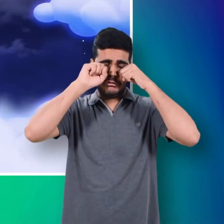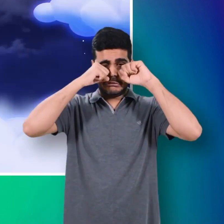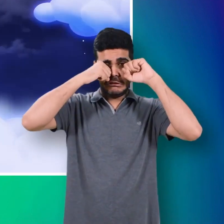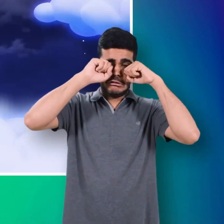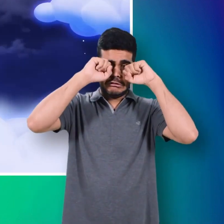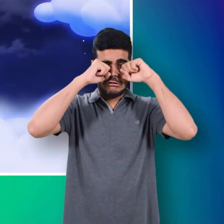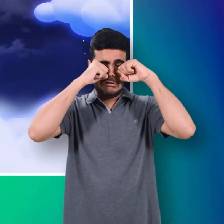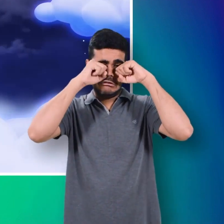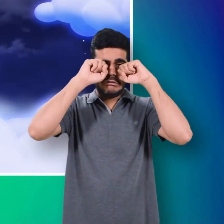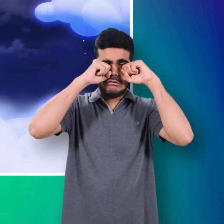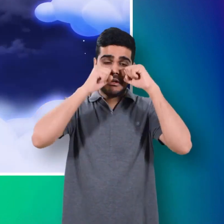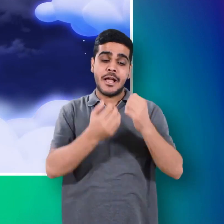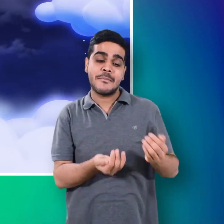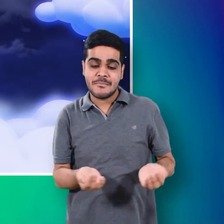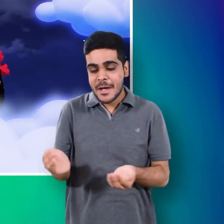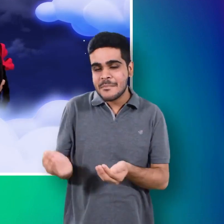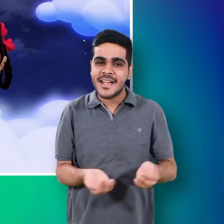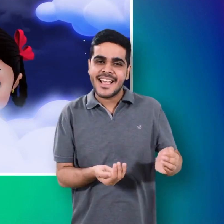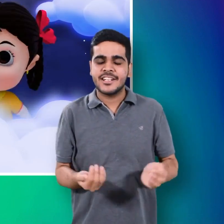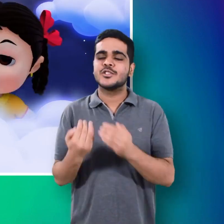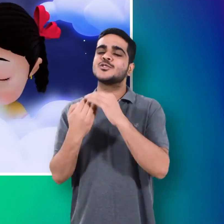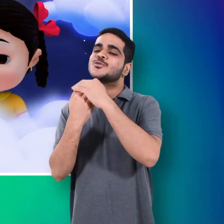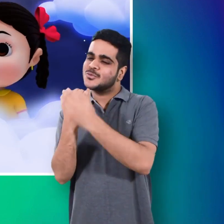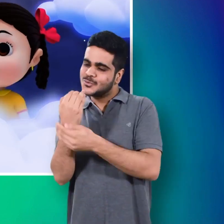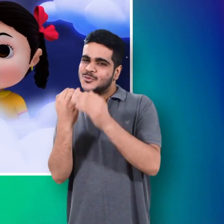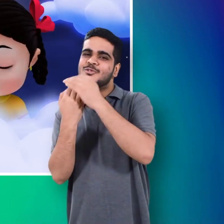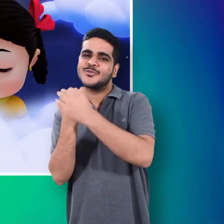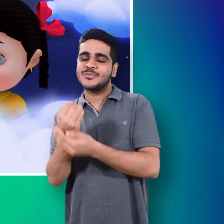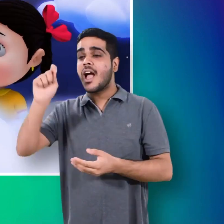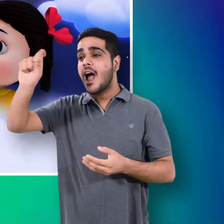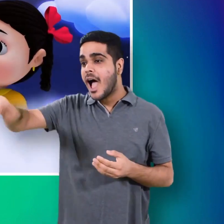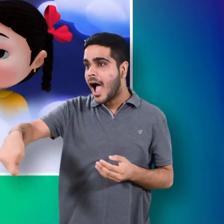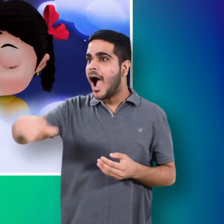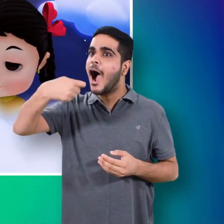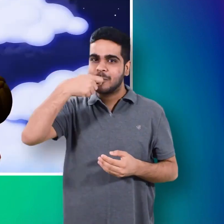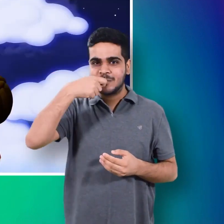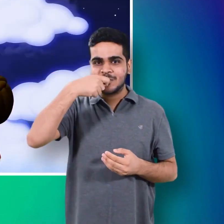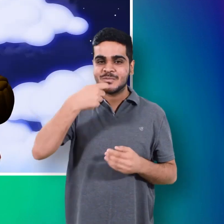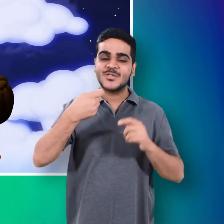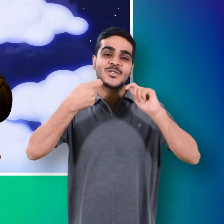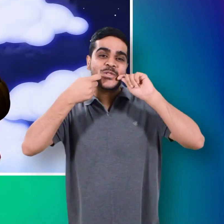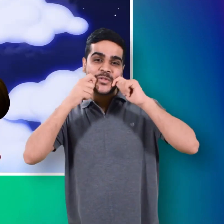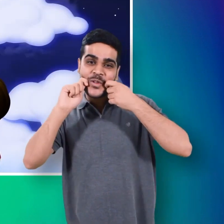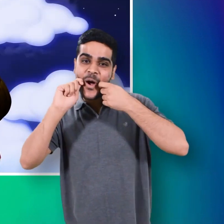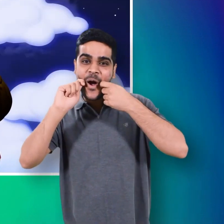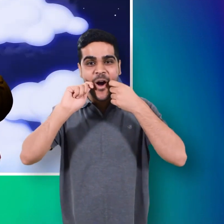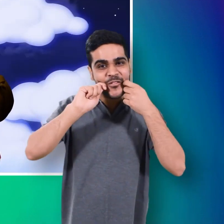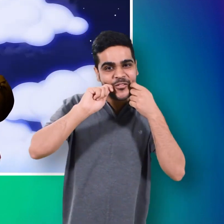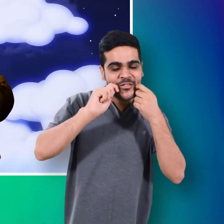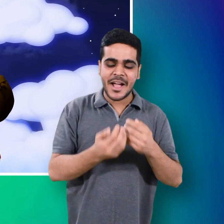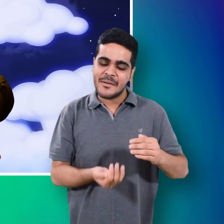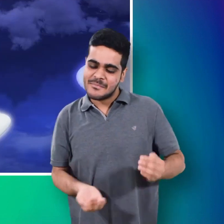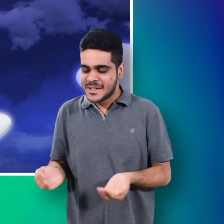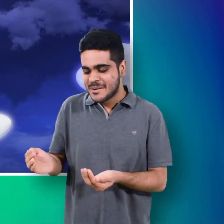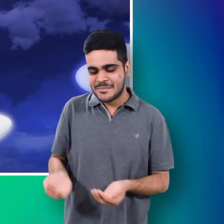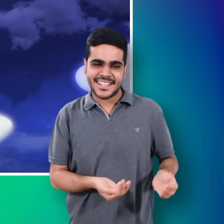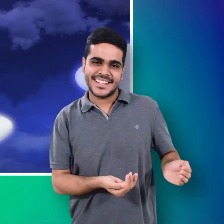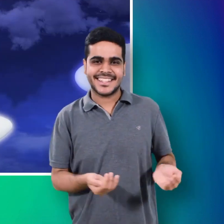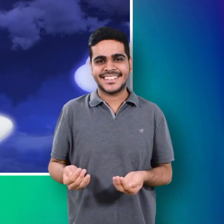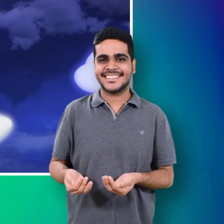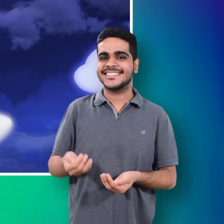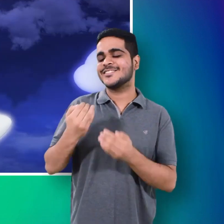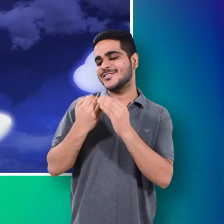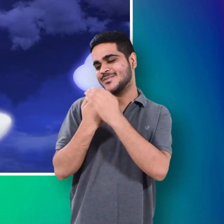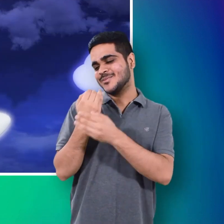मुन्ना गया रूठ। मुन्ने को मनाएंगे, दूध मलाई खाएंगे। मुन्ने